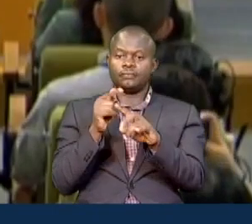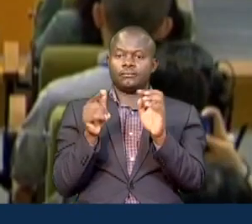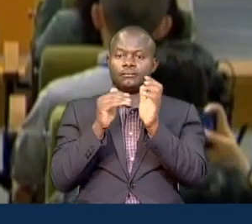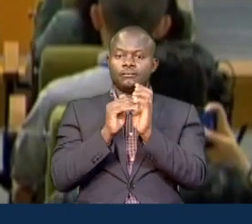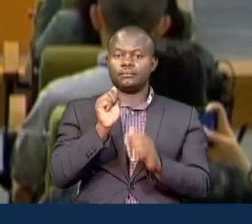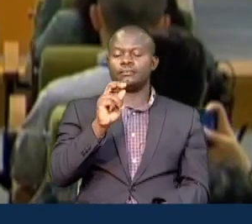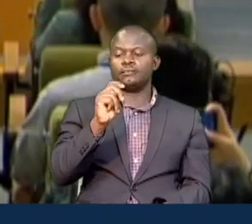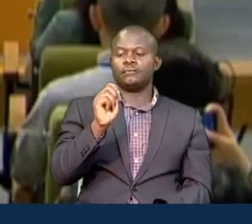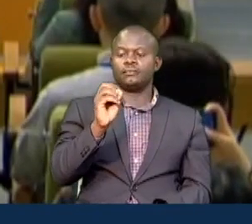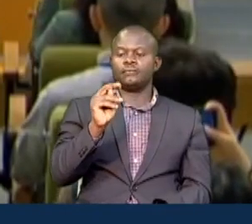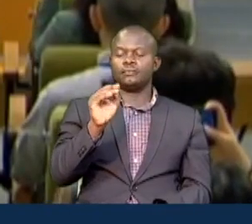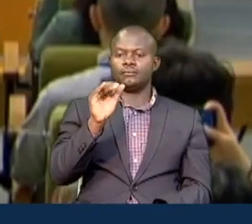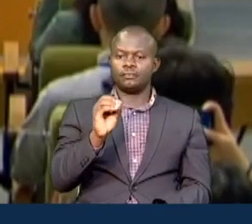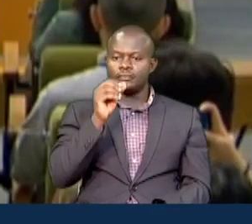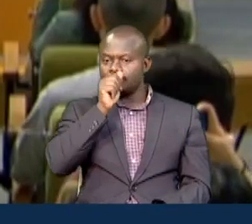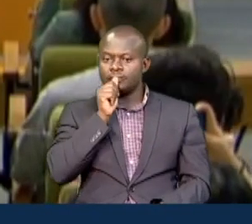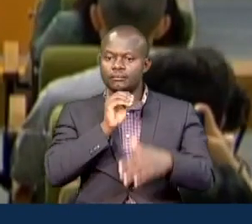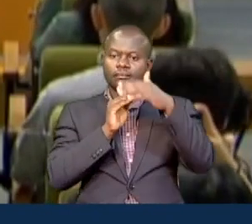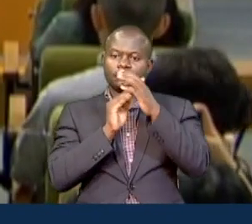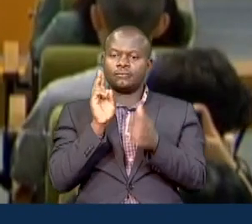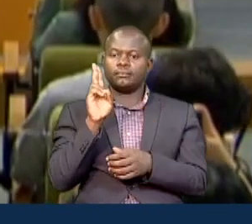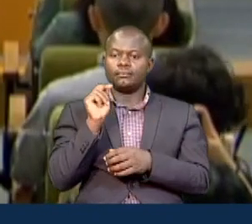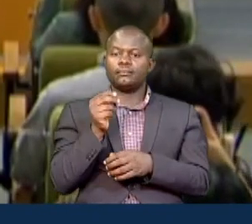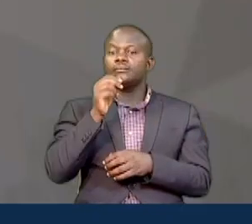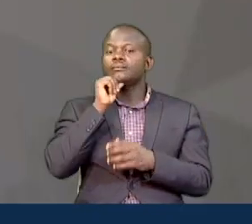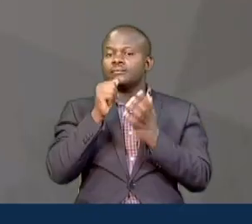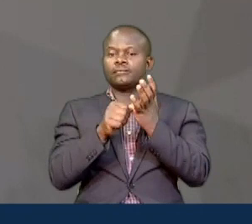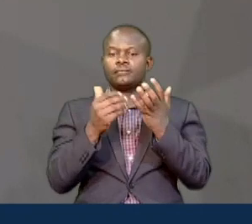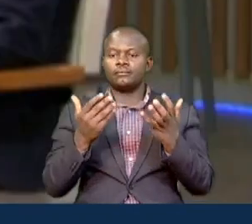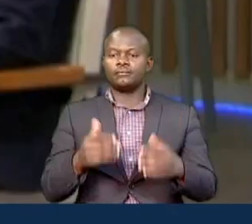Antonio Guterres, umunyamabanga mukuru w'umuryango w'abibumbye, ngo ibyo si ikibazo.